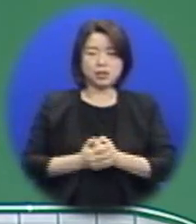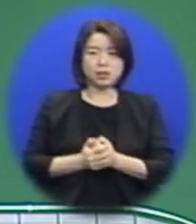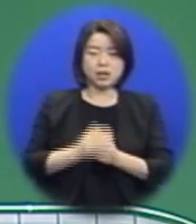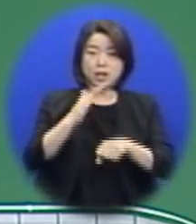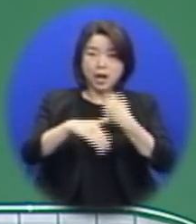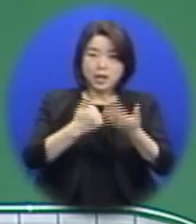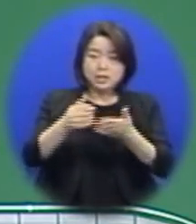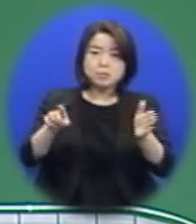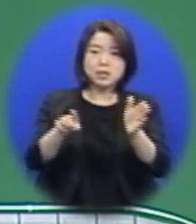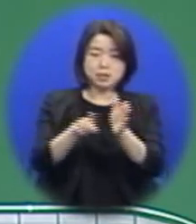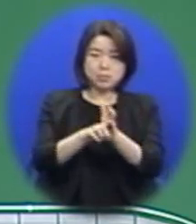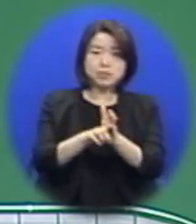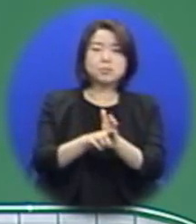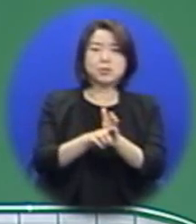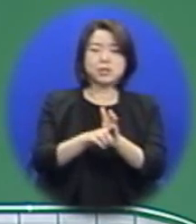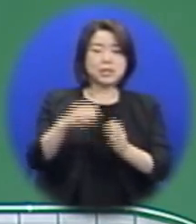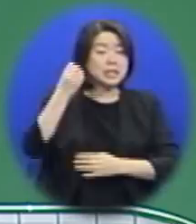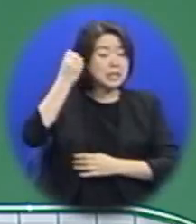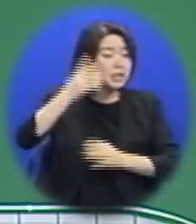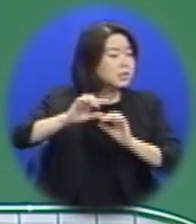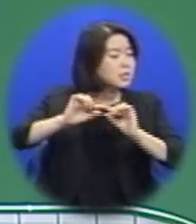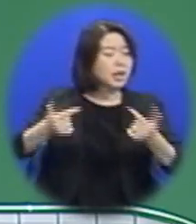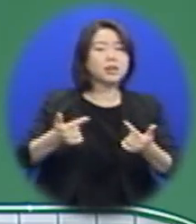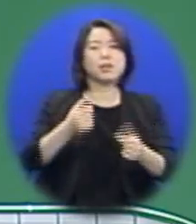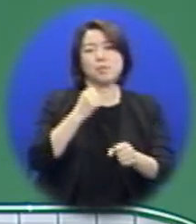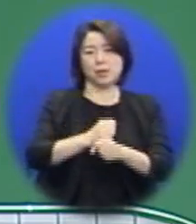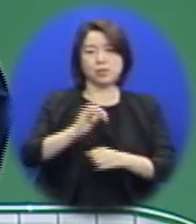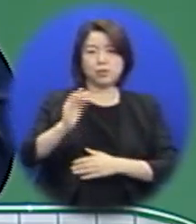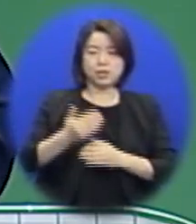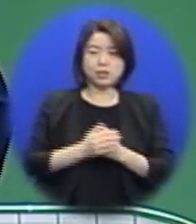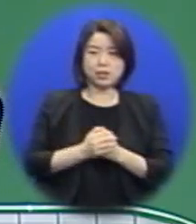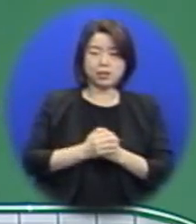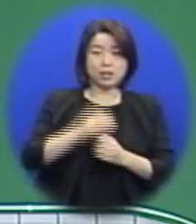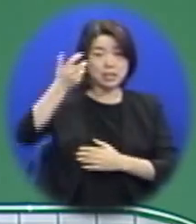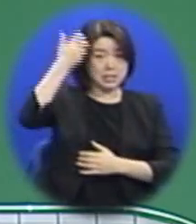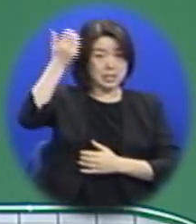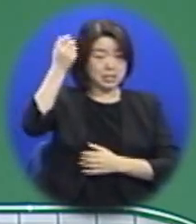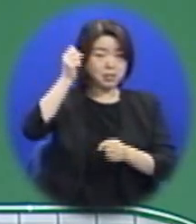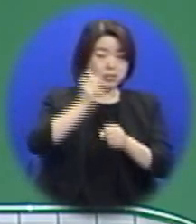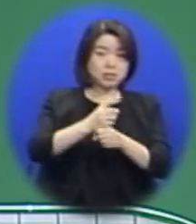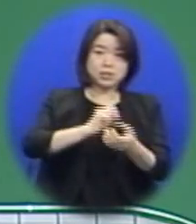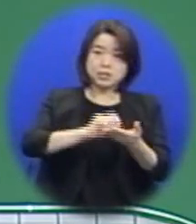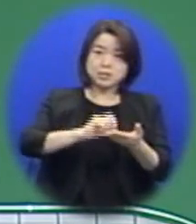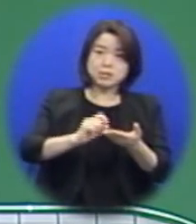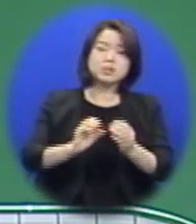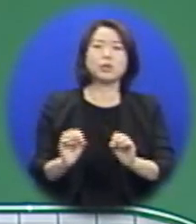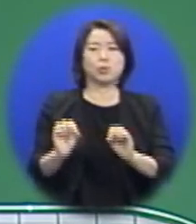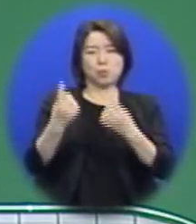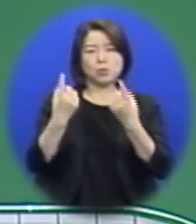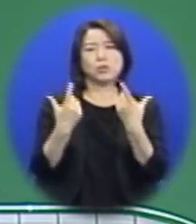믿음이 잃어버려지지 않게 하자. 영성일기 쓰는 동기가 바로 그것입니다.